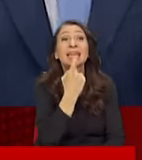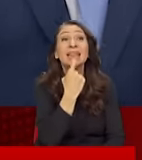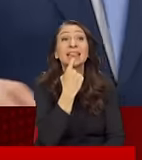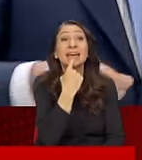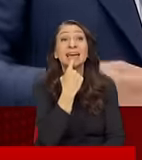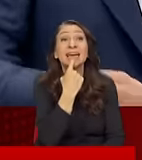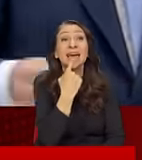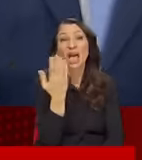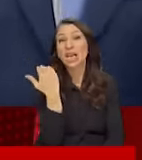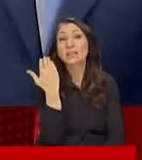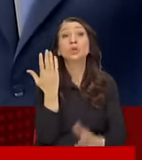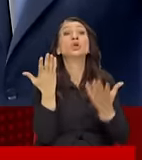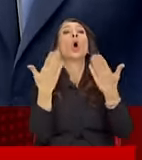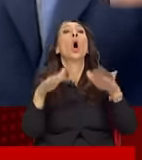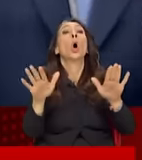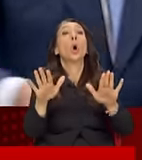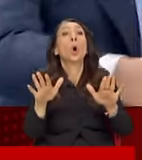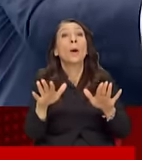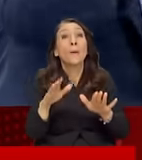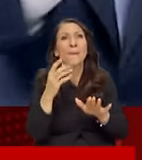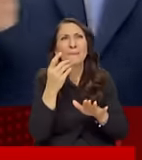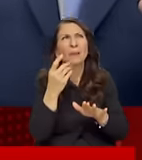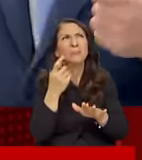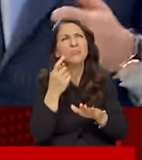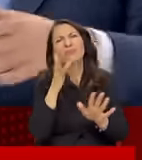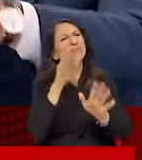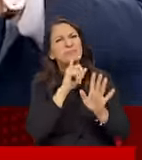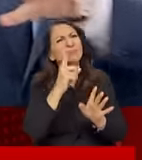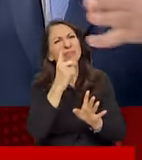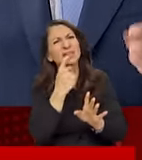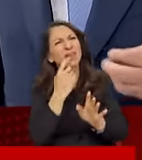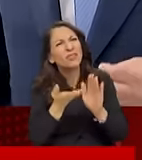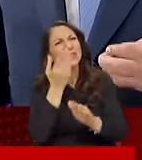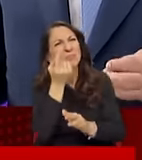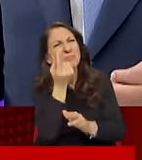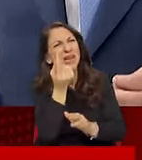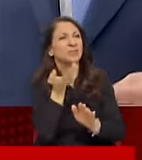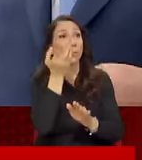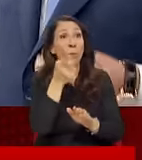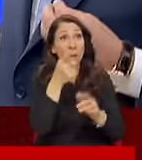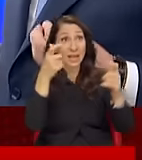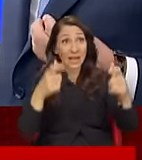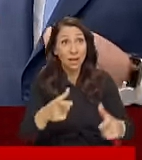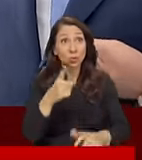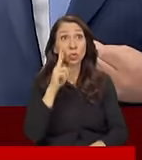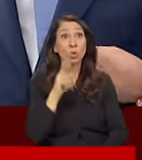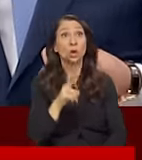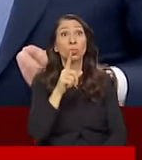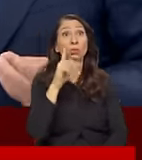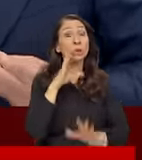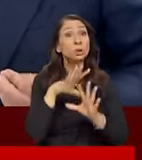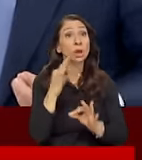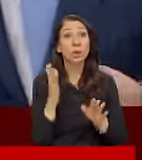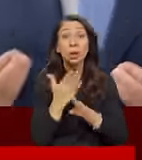bir yıllık geçmişi olmamasına rağmen bir yılı biraz aştı. Şimdi böyle bir yapı sana şunu göstermeli. Bu